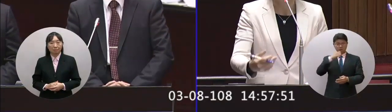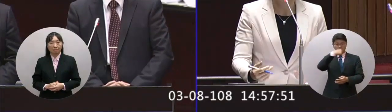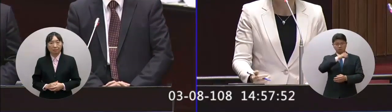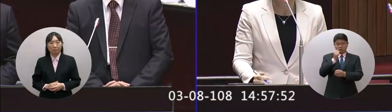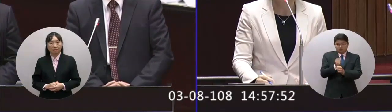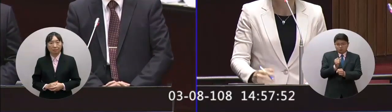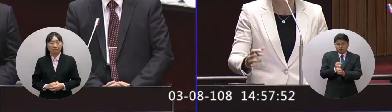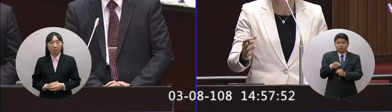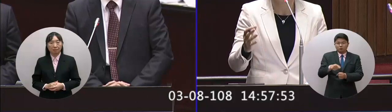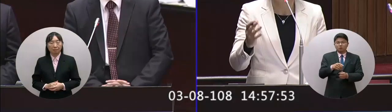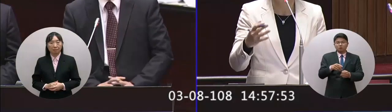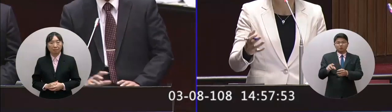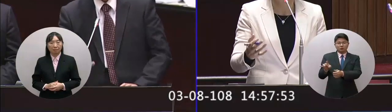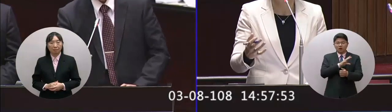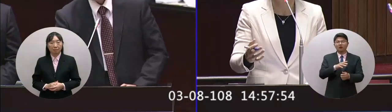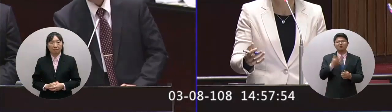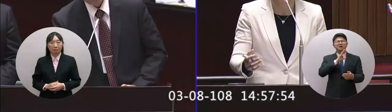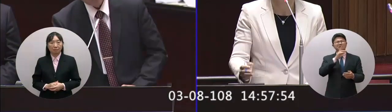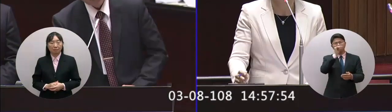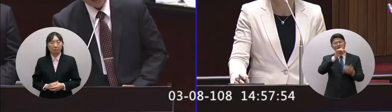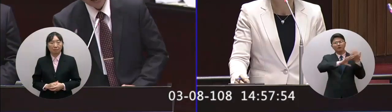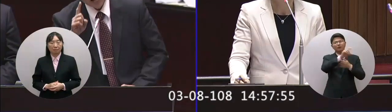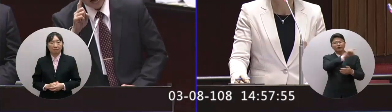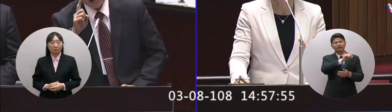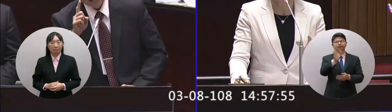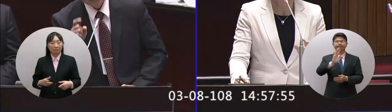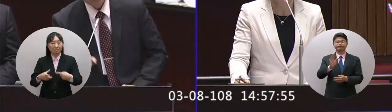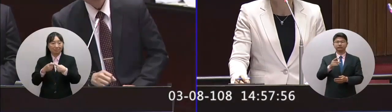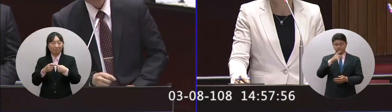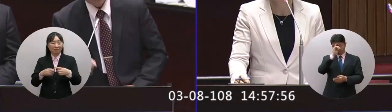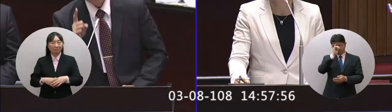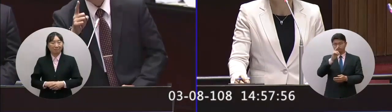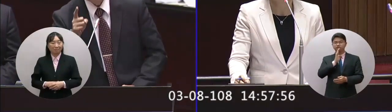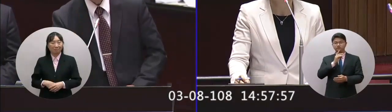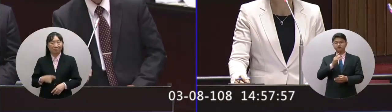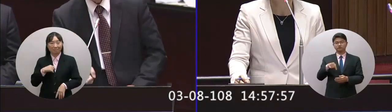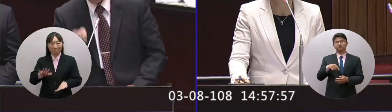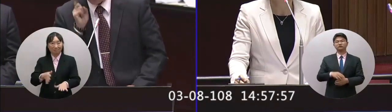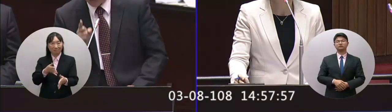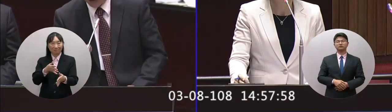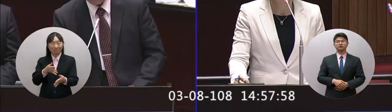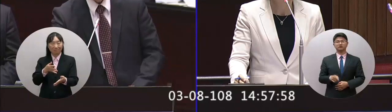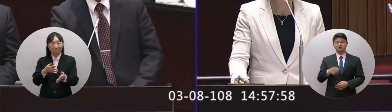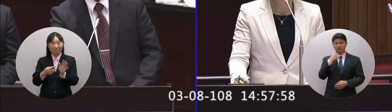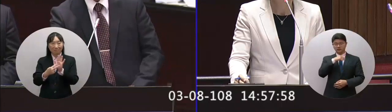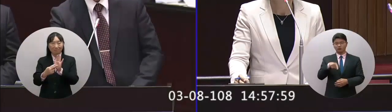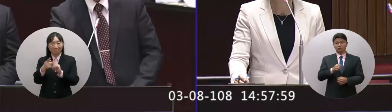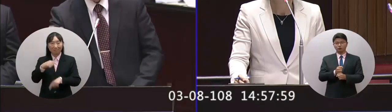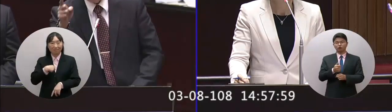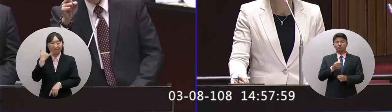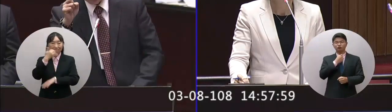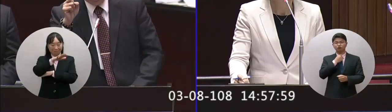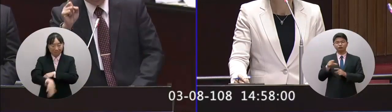用国外界的产品，这个就失去我们这个国产化的这个意义。 我跟委员报告，你他讲海底电